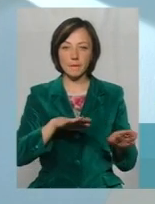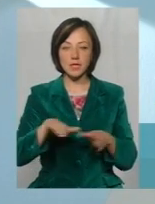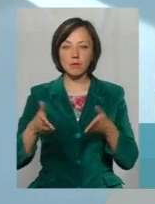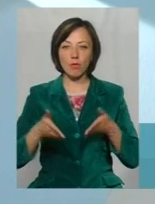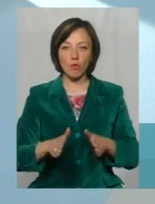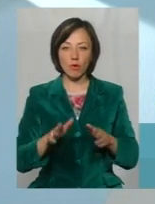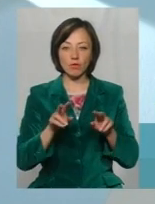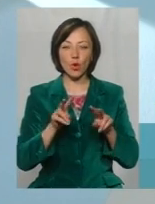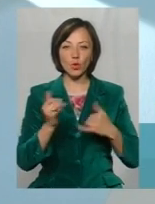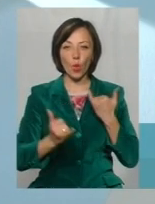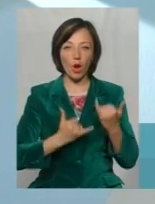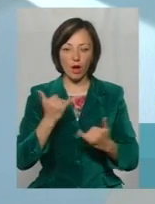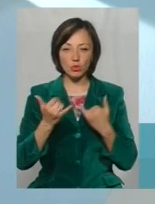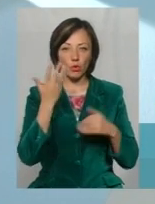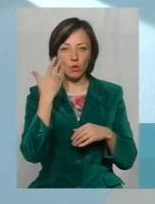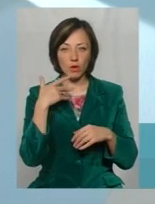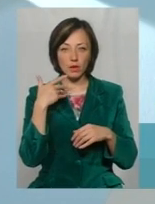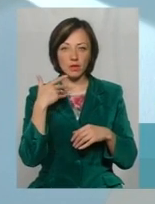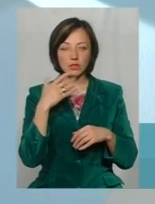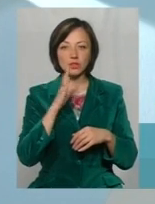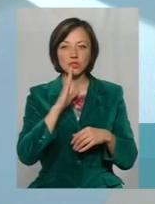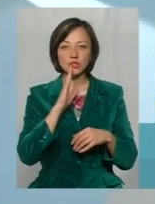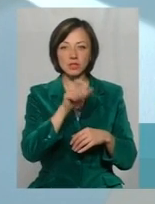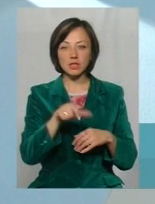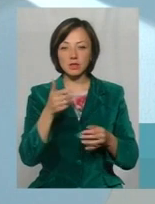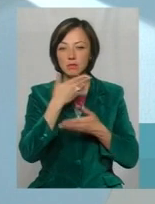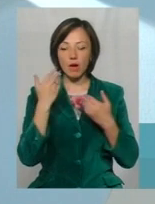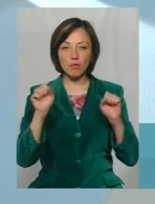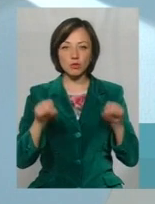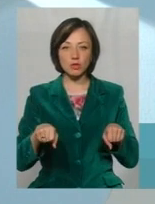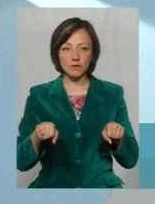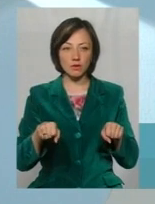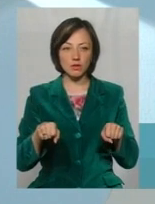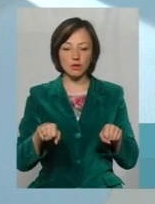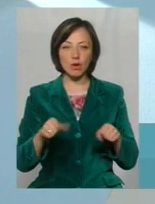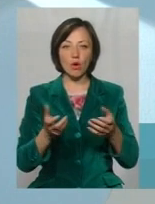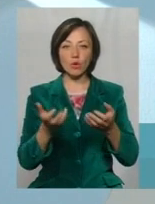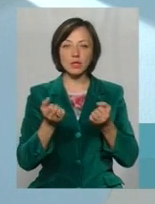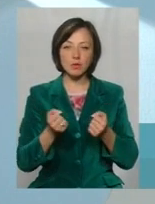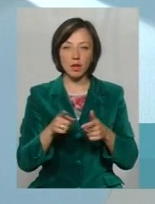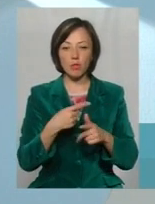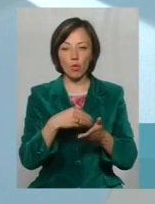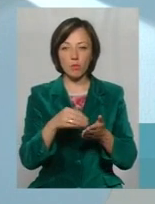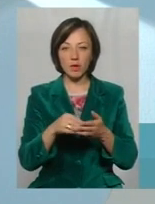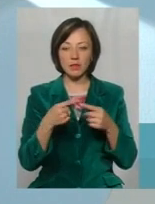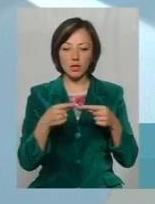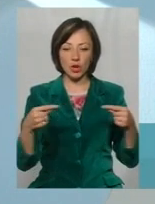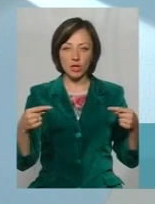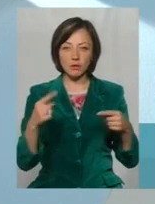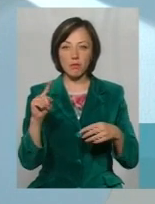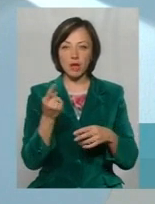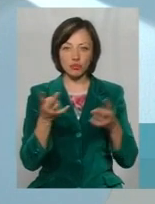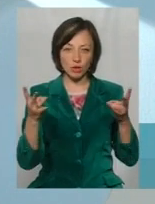пологового догляду, коли жінки, які не мають можливості отримати або купити такі речі